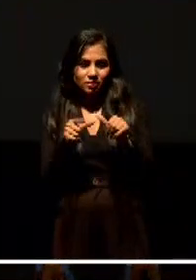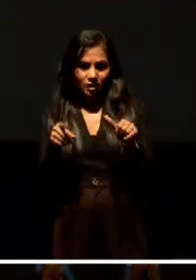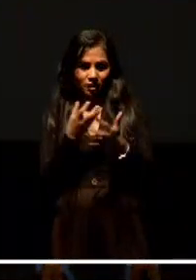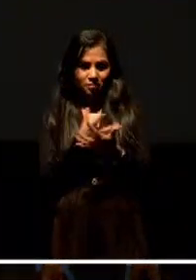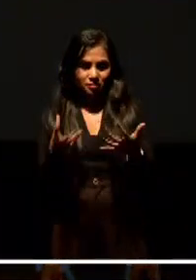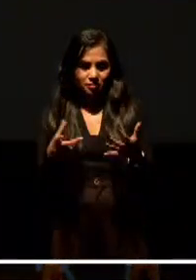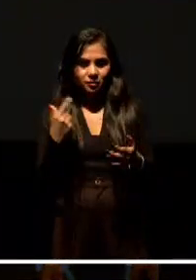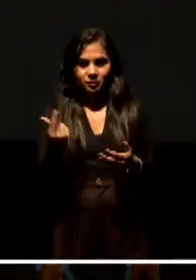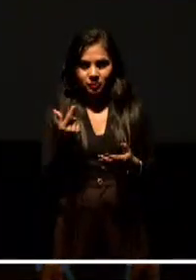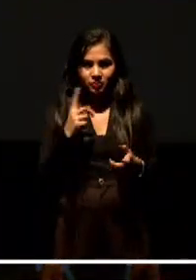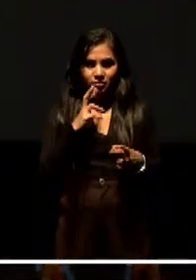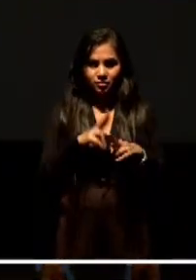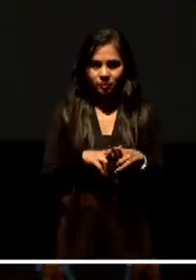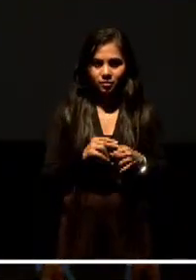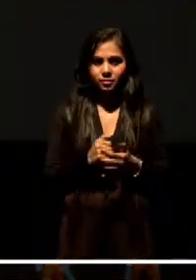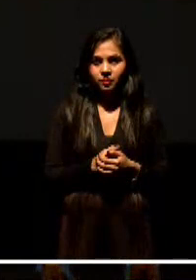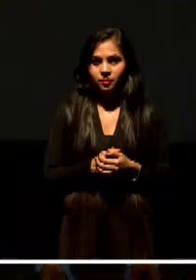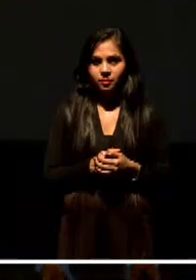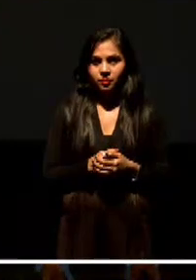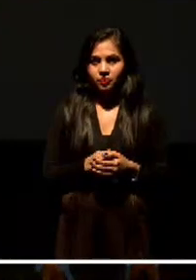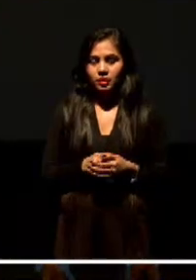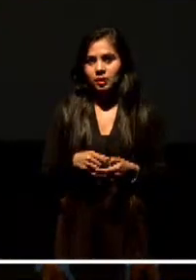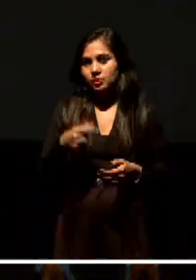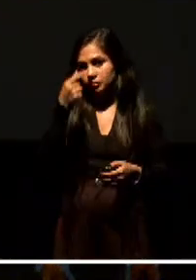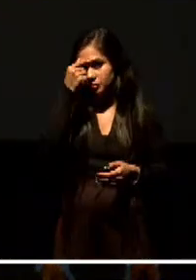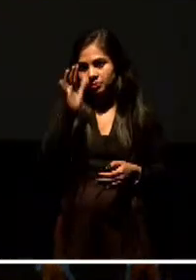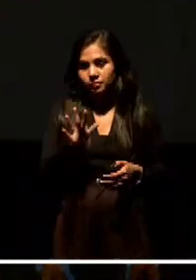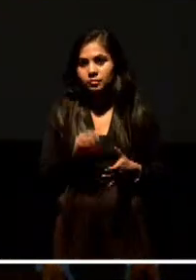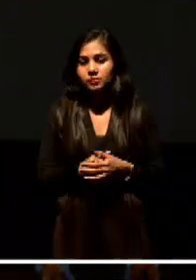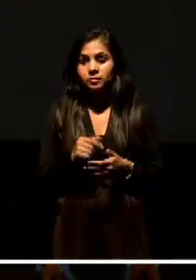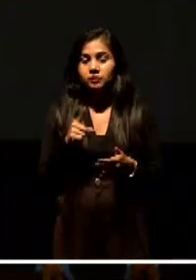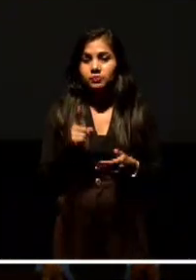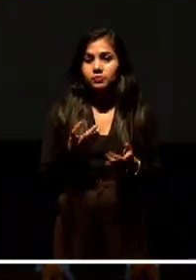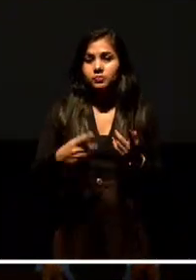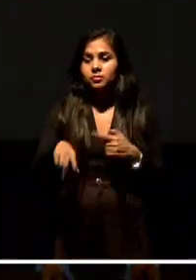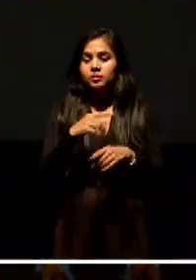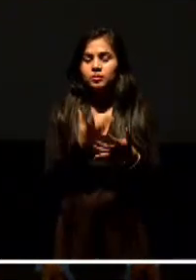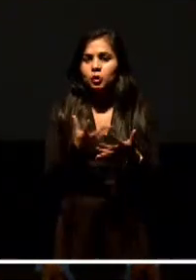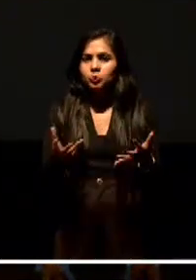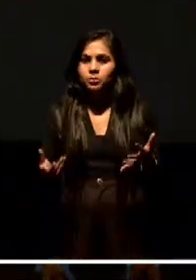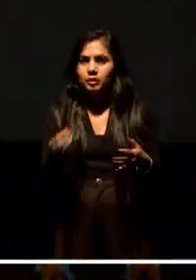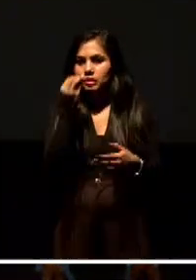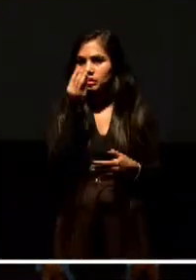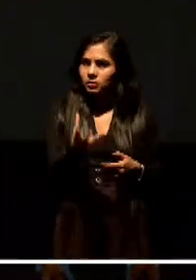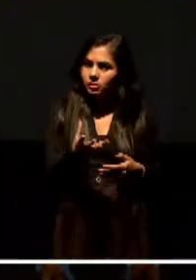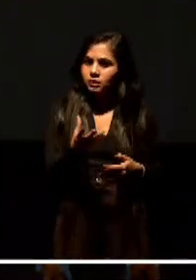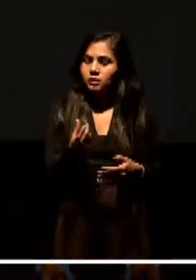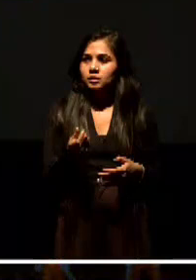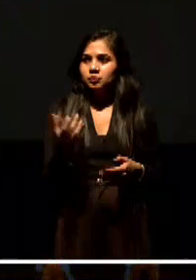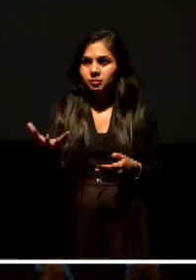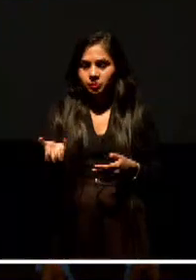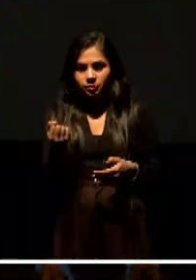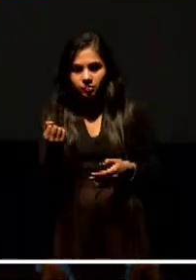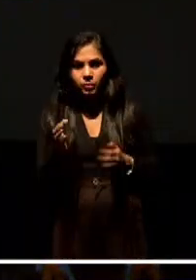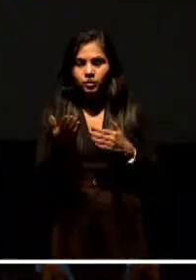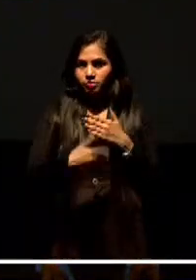और तकलीफ होने के कारण आज हम लोग उसको बहुत मुश्किल होता है उसको प्राप्त करना। हो सके तो ऐसे प्रोडक्ट हो कि जिनको हम लोग इजिली प्राप्त कर सकते हैं और